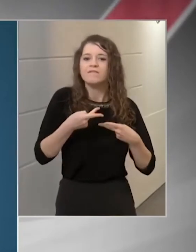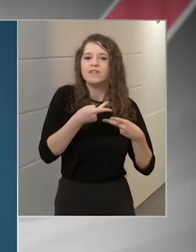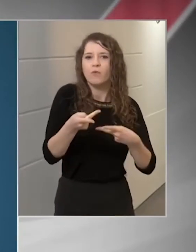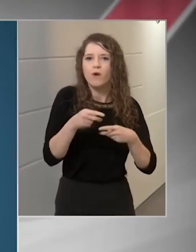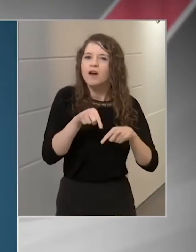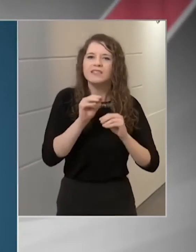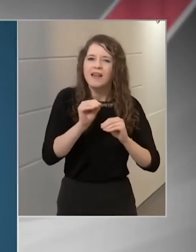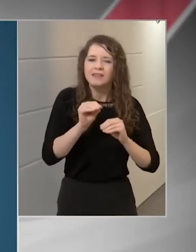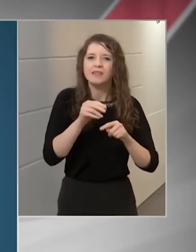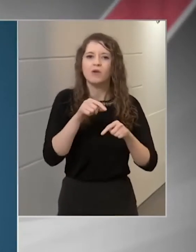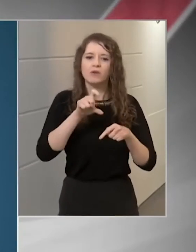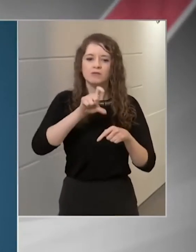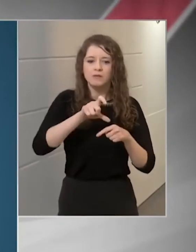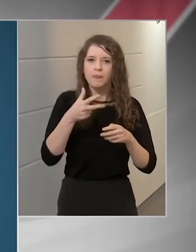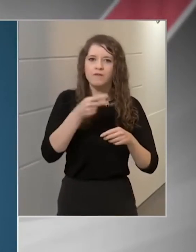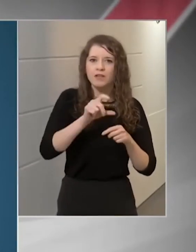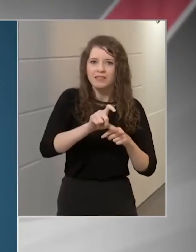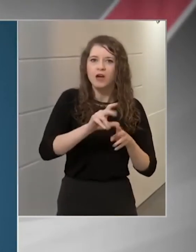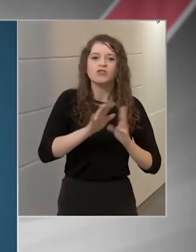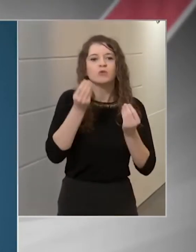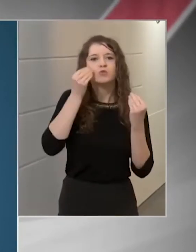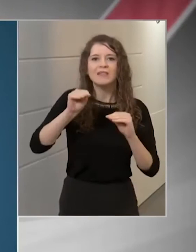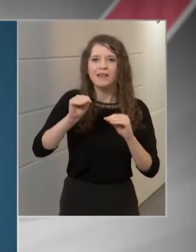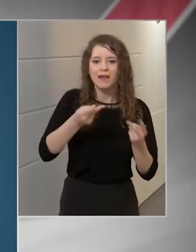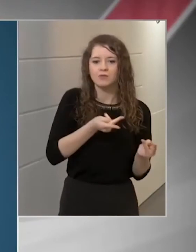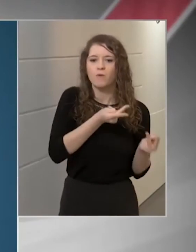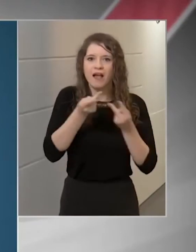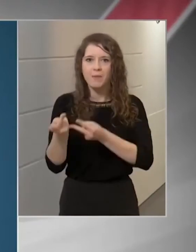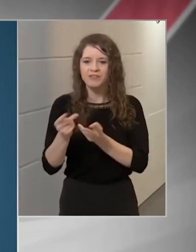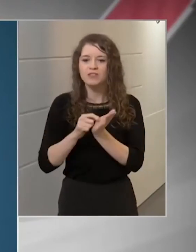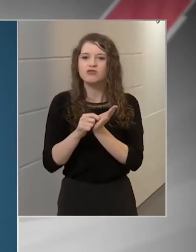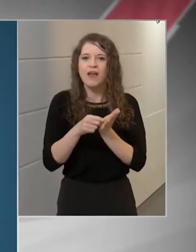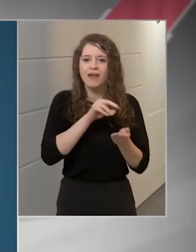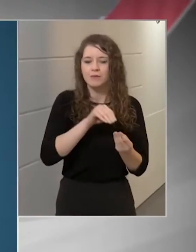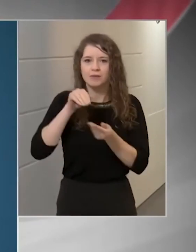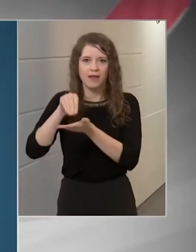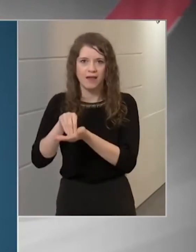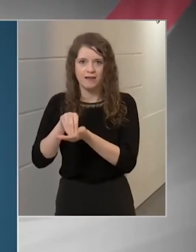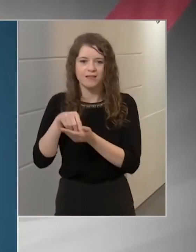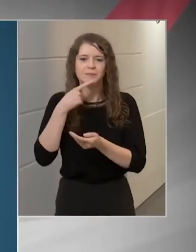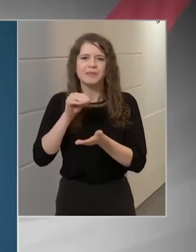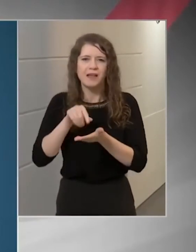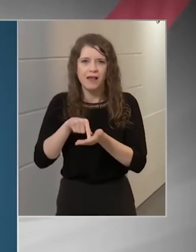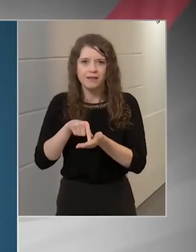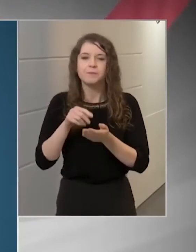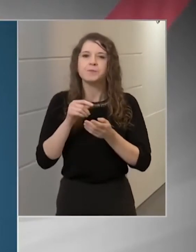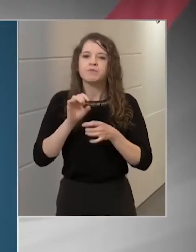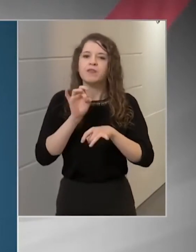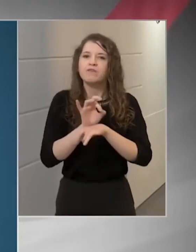továbbítja a sejtbe, azt az üzenetet, hogy a vírusra jellemző